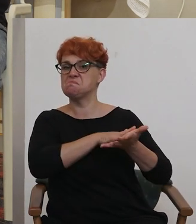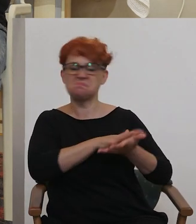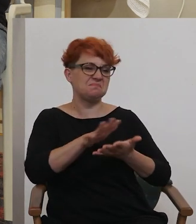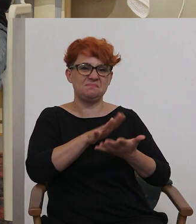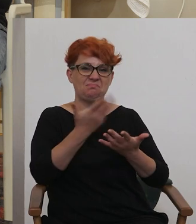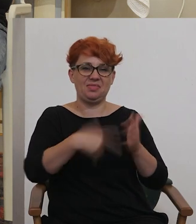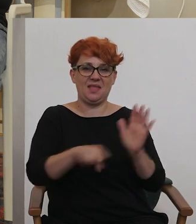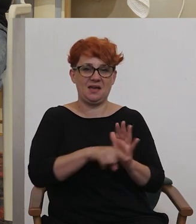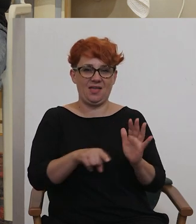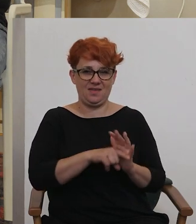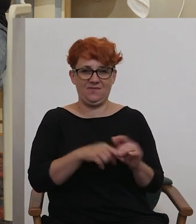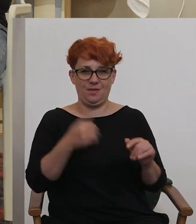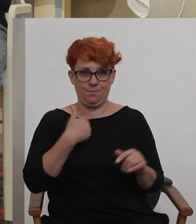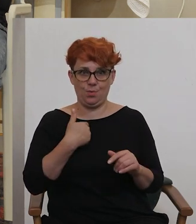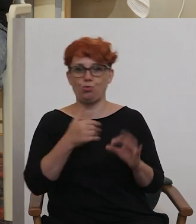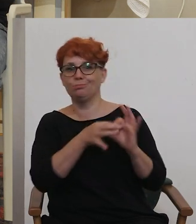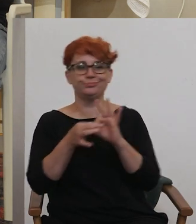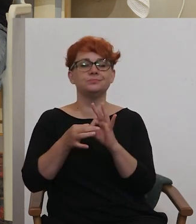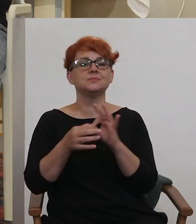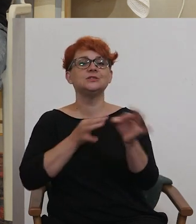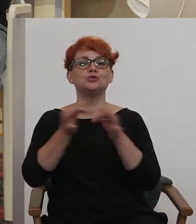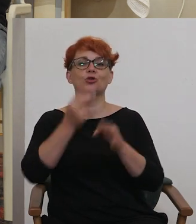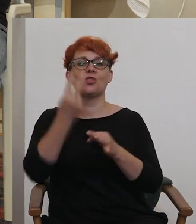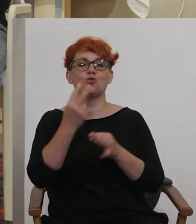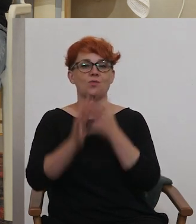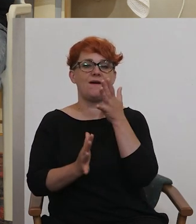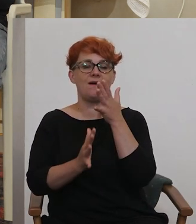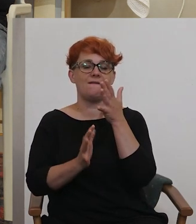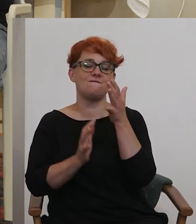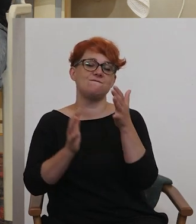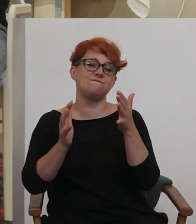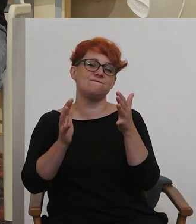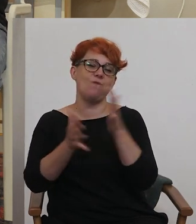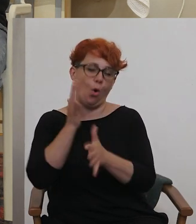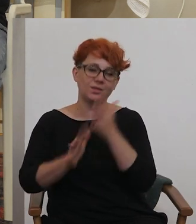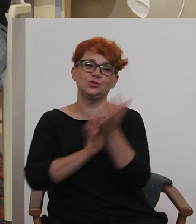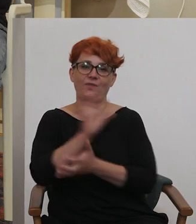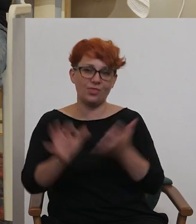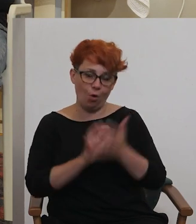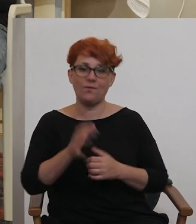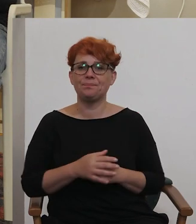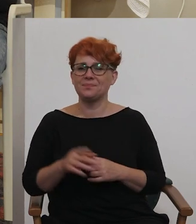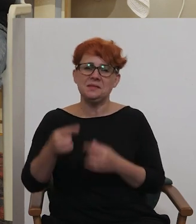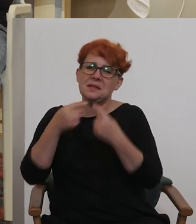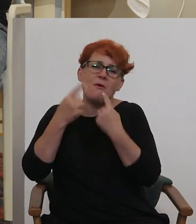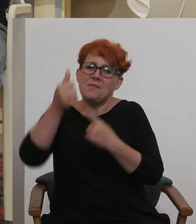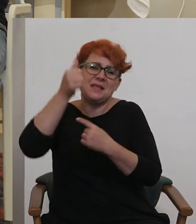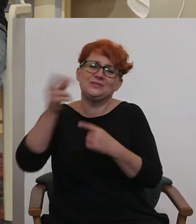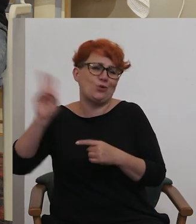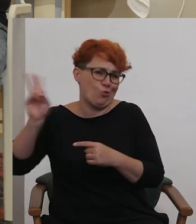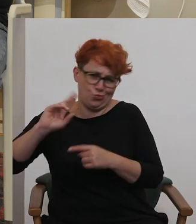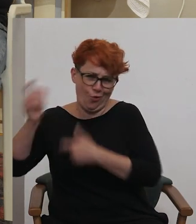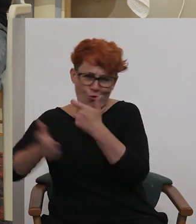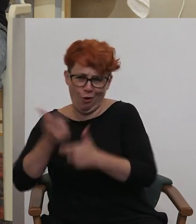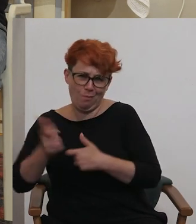piszących o historii II wojny światowej. Zwłaszcza przodował, nie wymienię jego nazwiska, ale